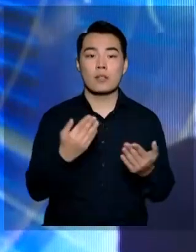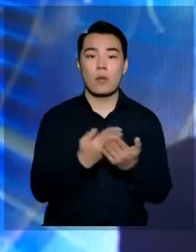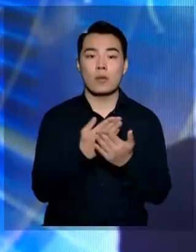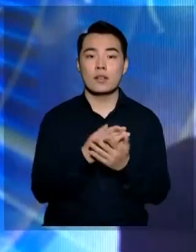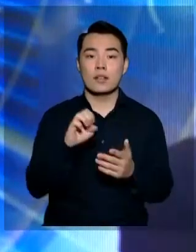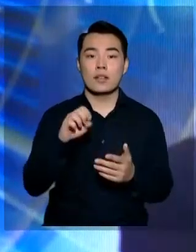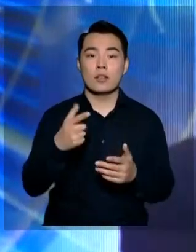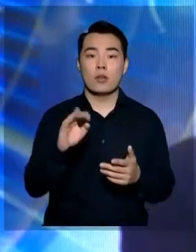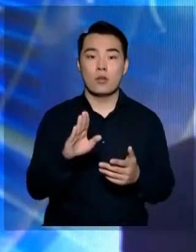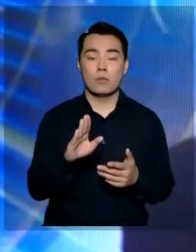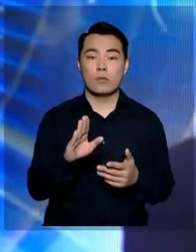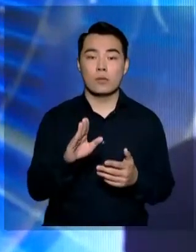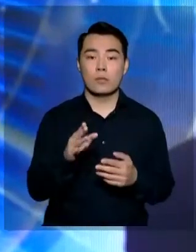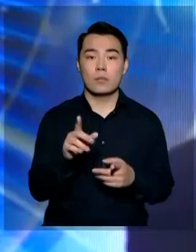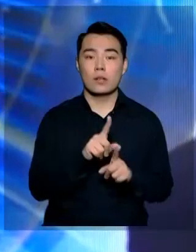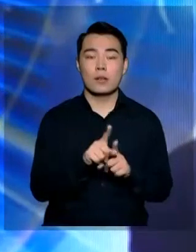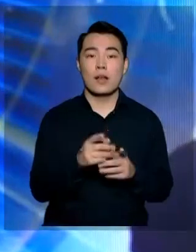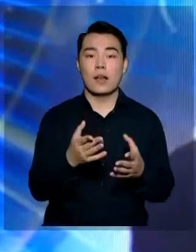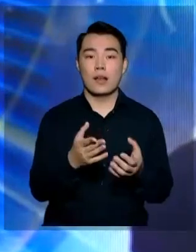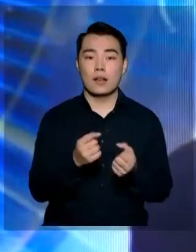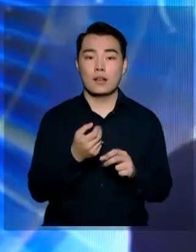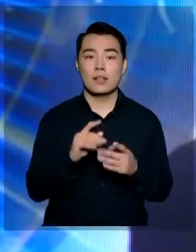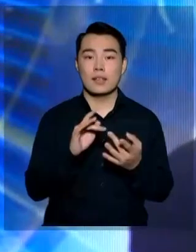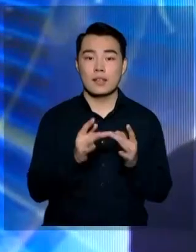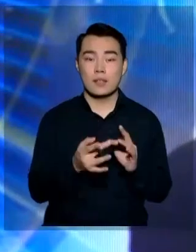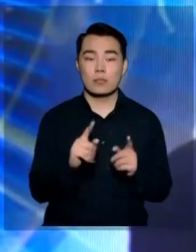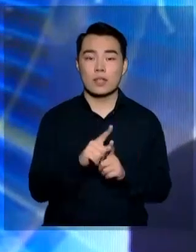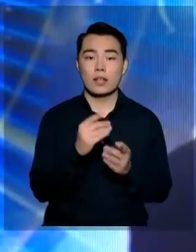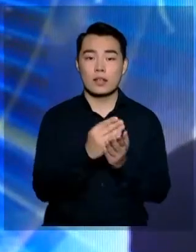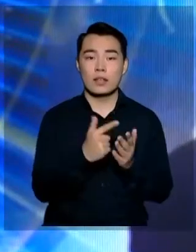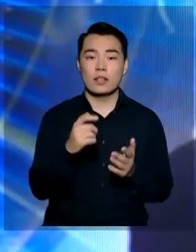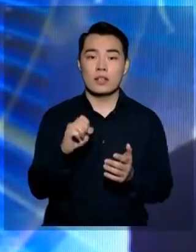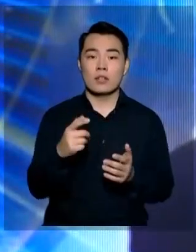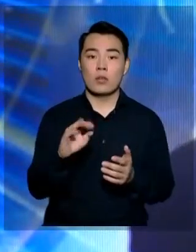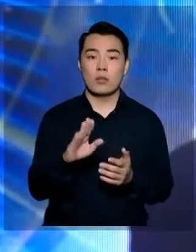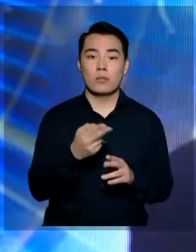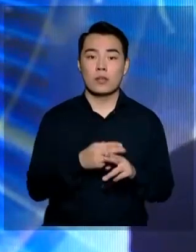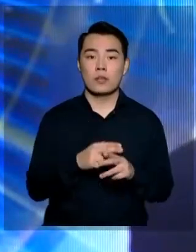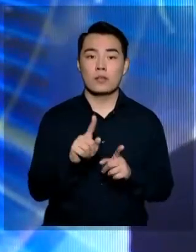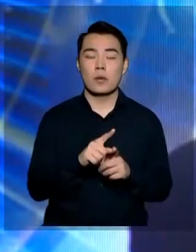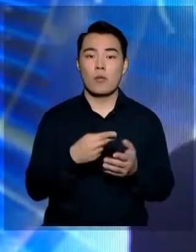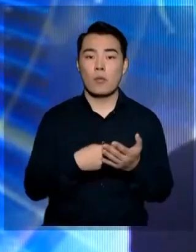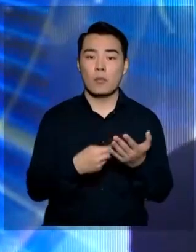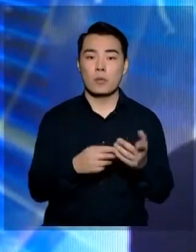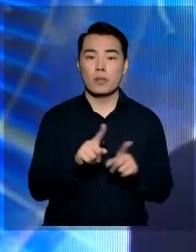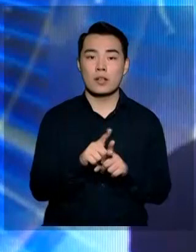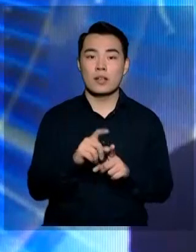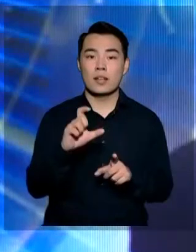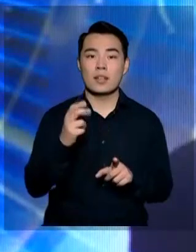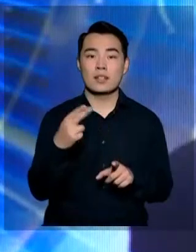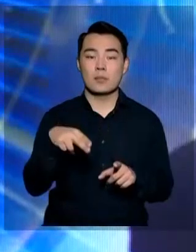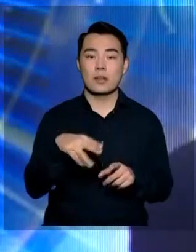біз Егофты қолдану, жаңа электрондық қызметтер алу бойынша біз электрондық цифр қолданба дейміз ғой.